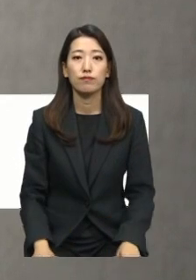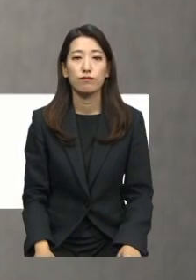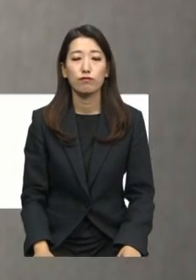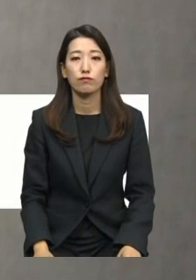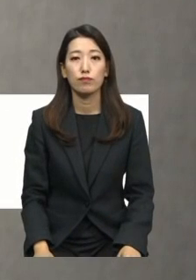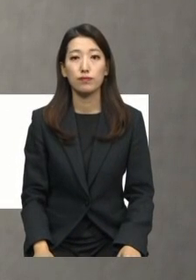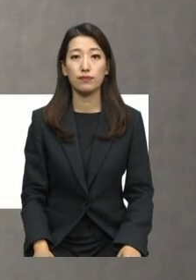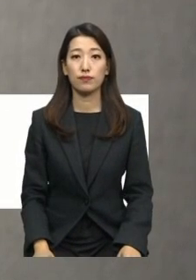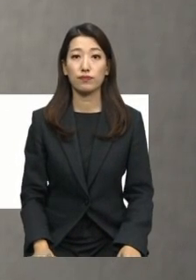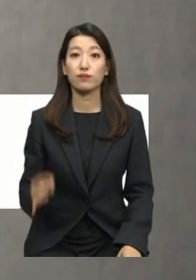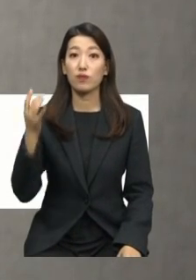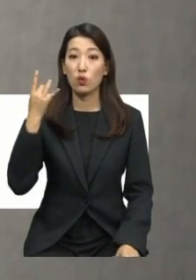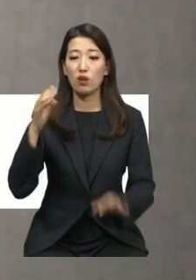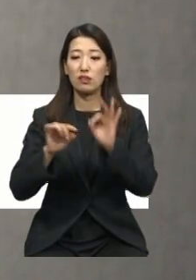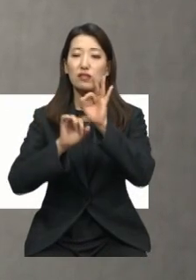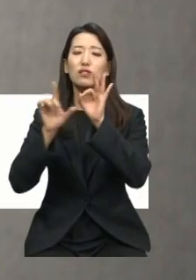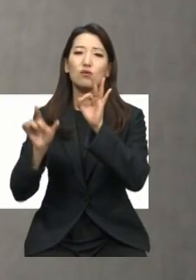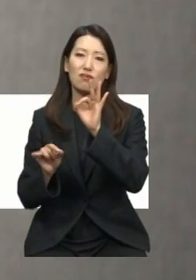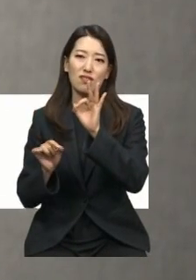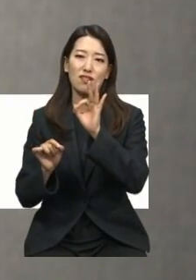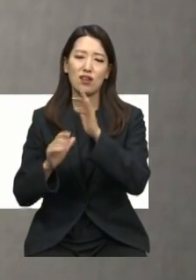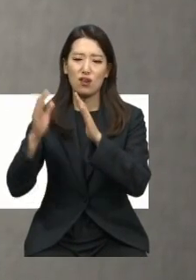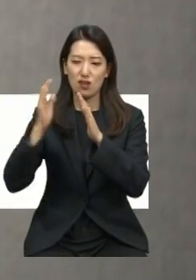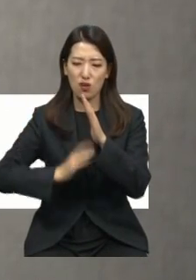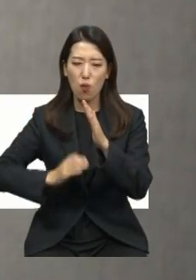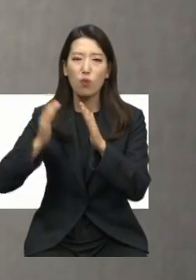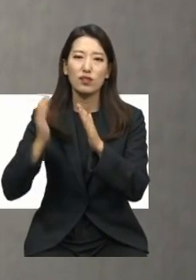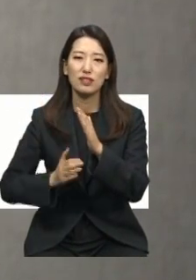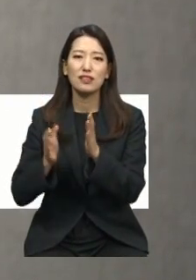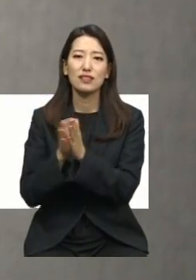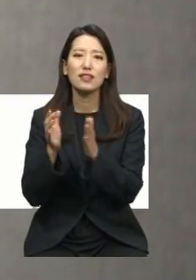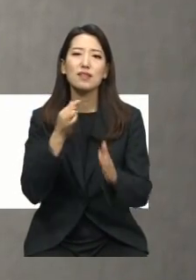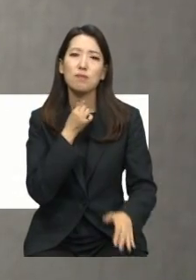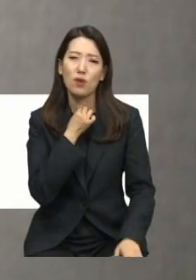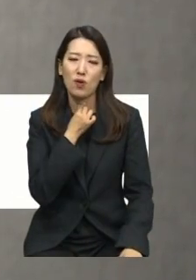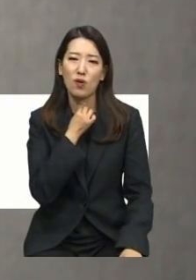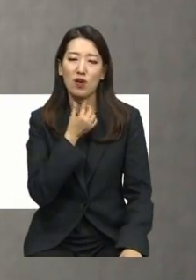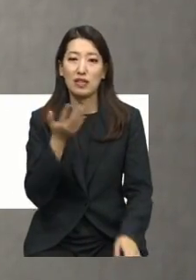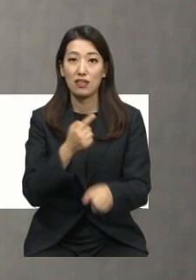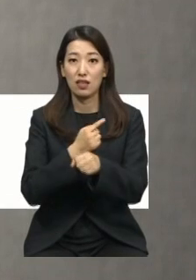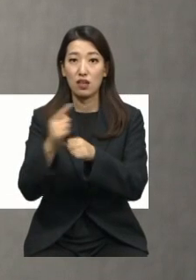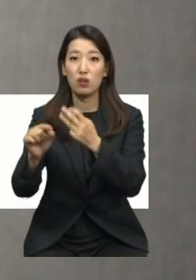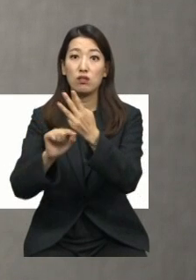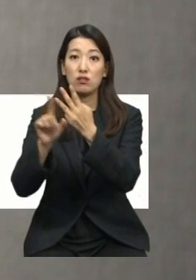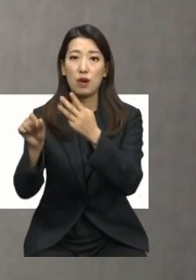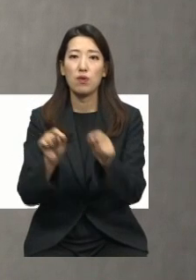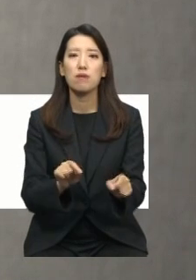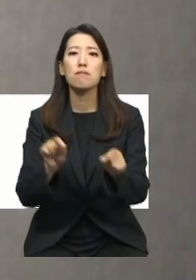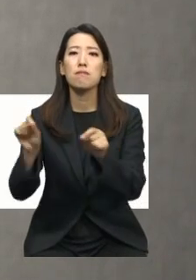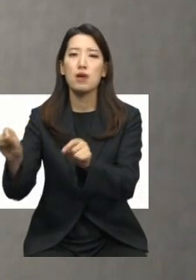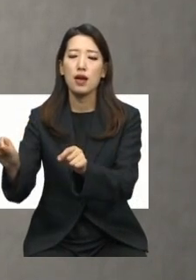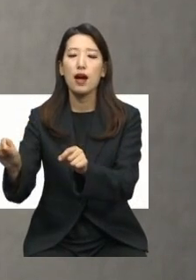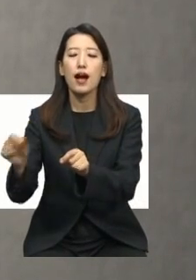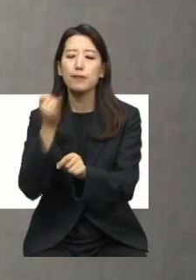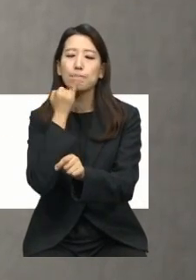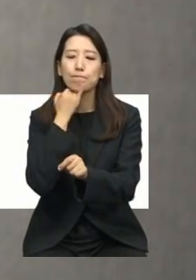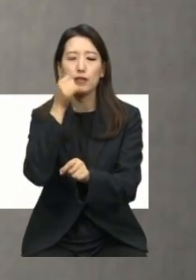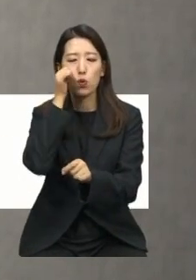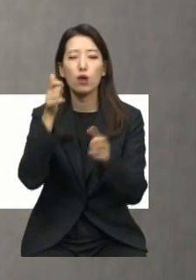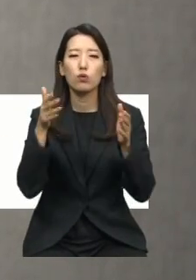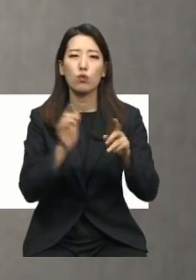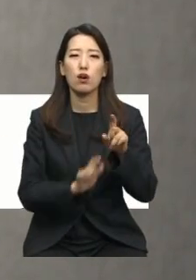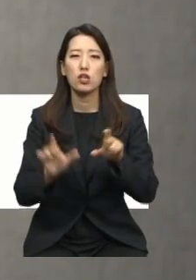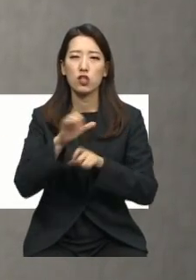10월 달에에 계획했던 정시 군왕이 내년에 밀어줘도 10범 문항을 충분히 하자 그래서